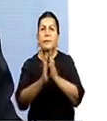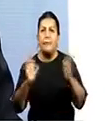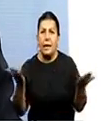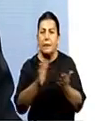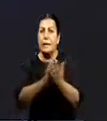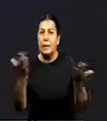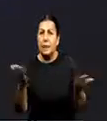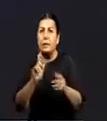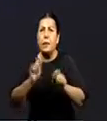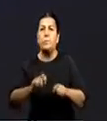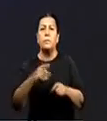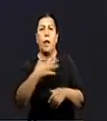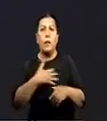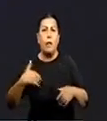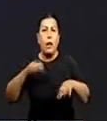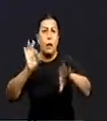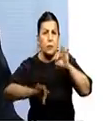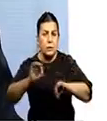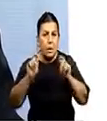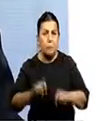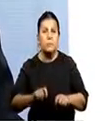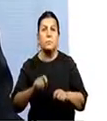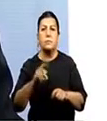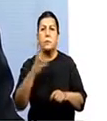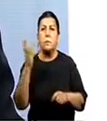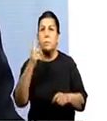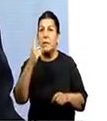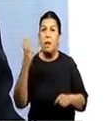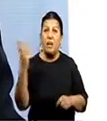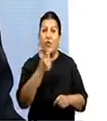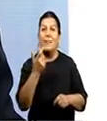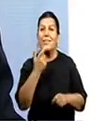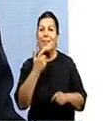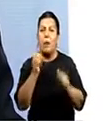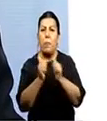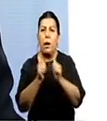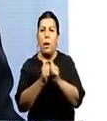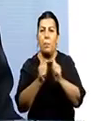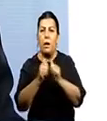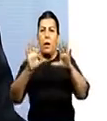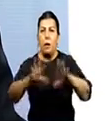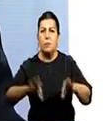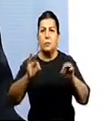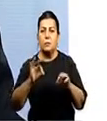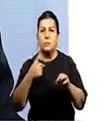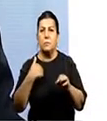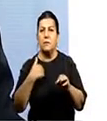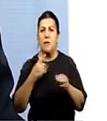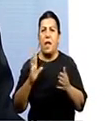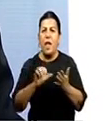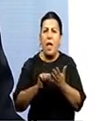yaptık, analizler yayınladık, kitaplar yayınladık. Birkaç dille birden. Bütün bunların hepsinin bize gösterdiği şey